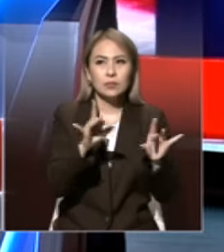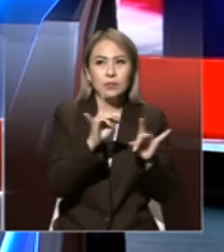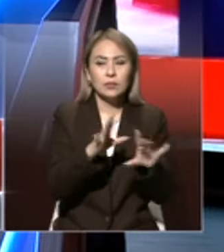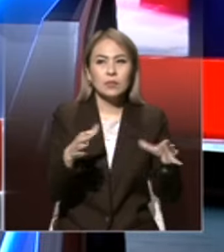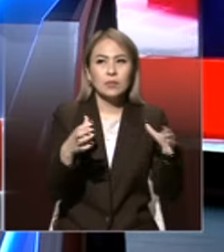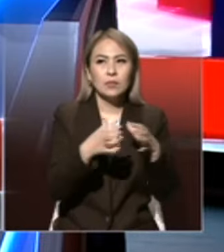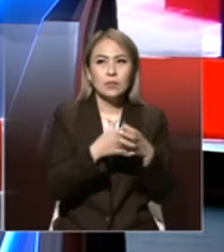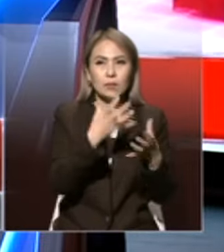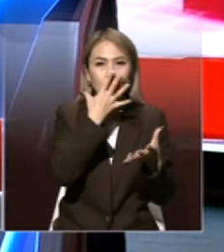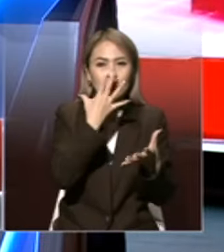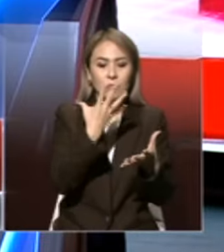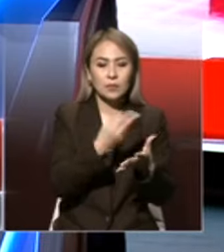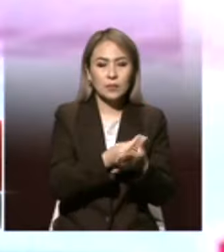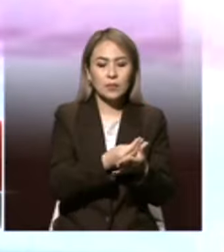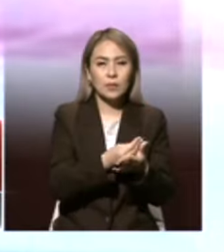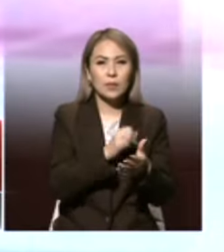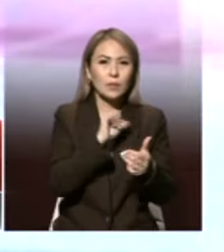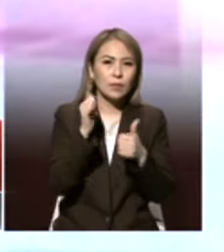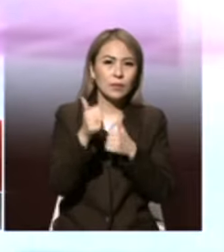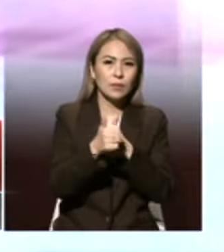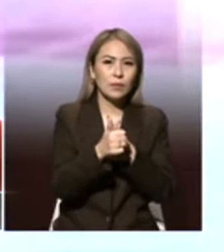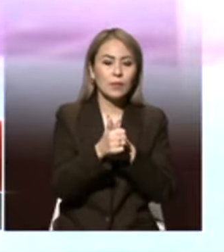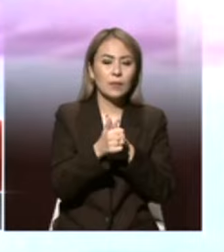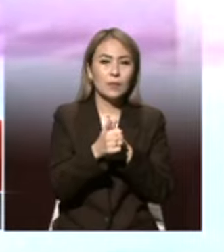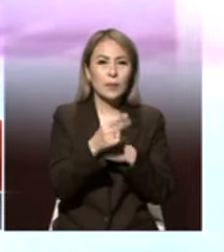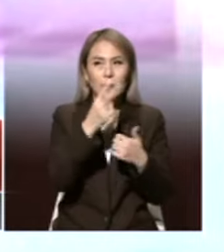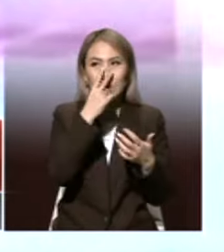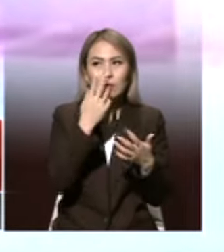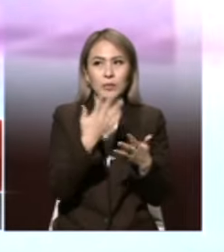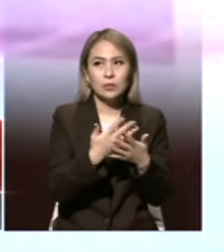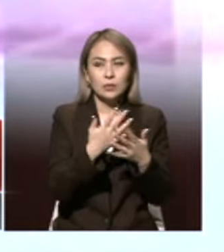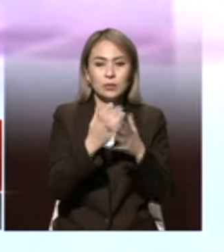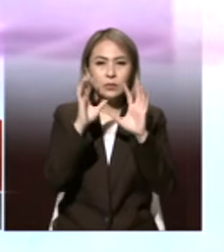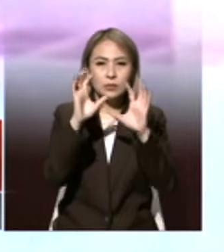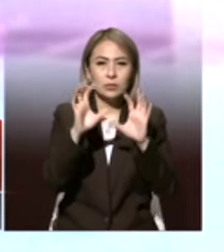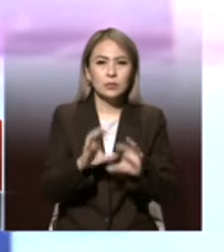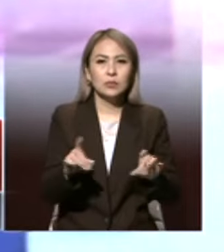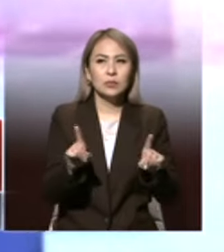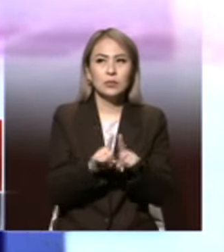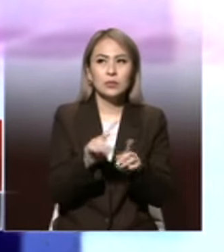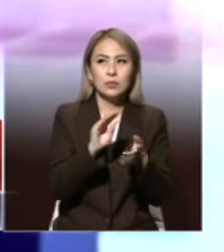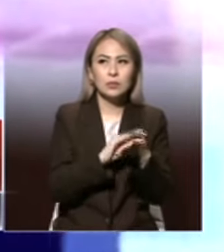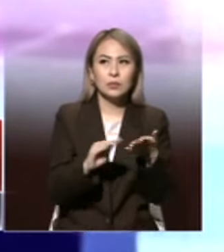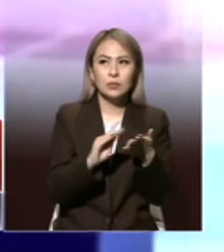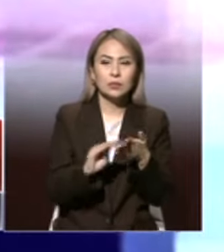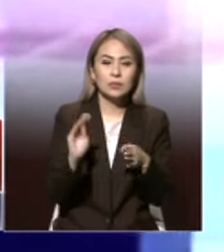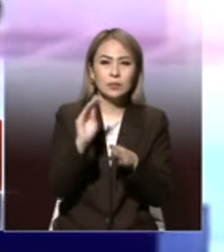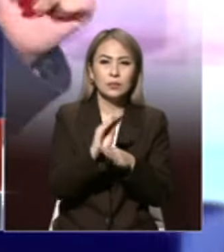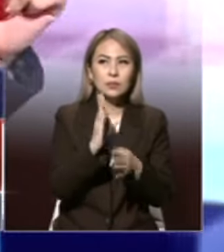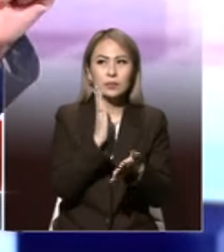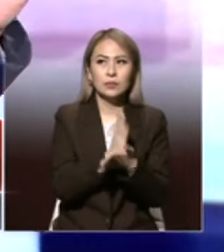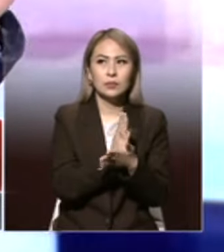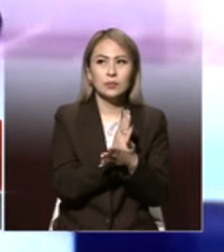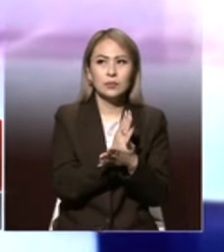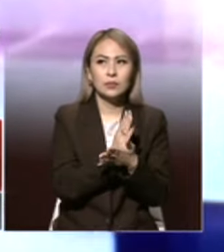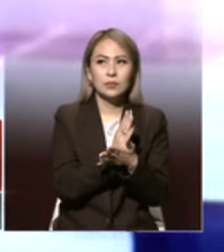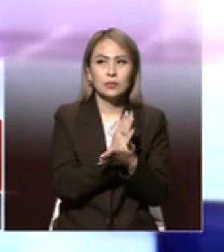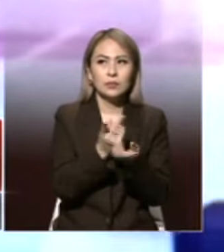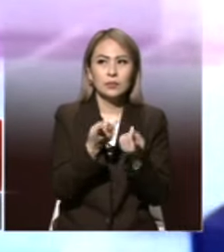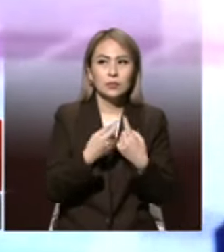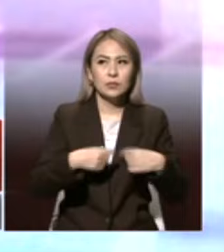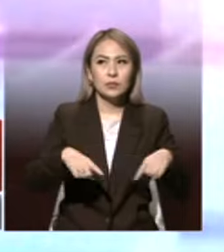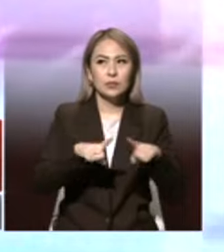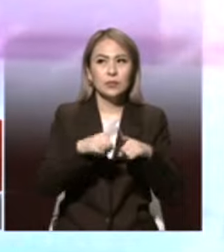оны өзіміз алдағы қарайын деп жатырған жаңа заң жобасына да қосып қойдық. Сізді бір қоғам